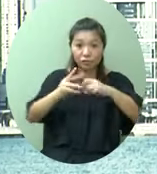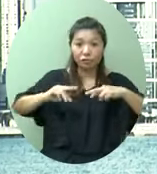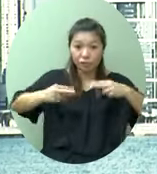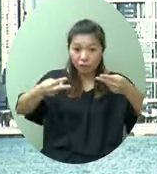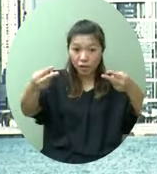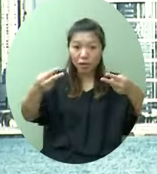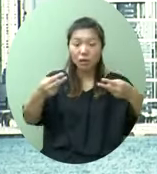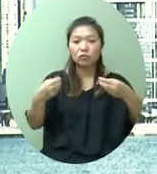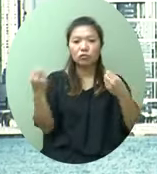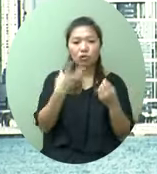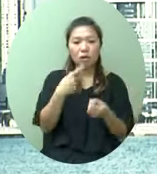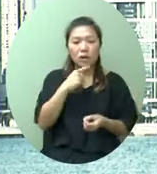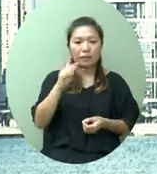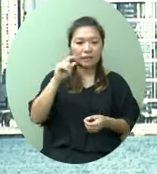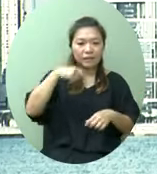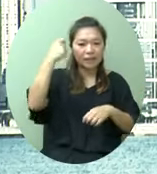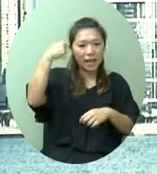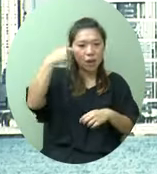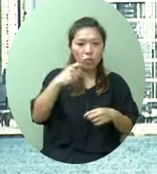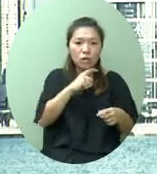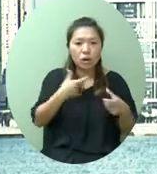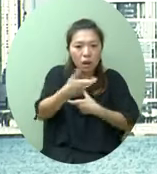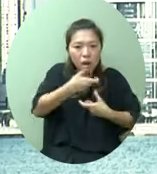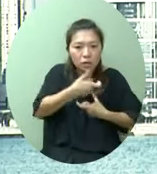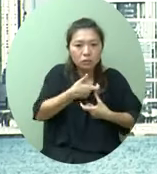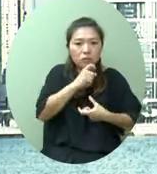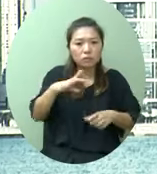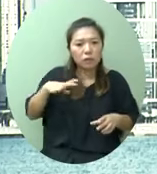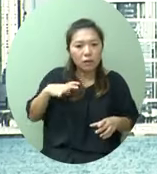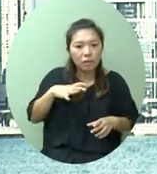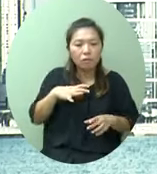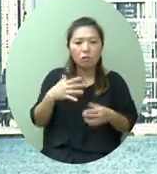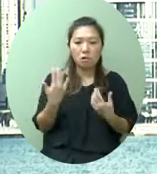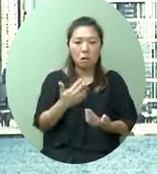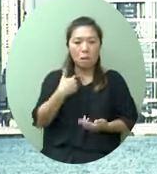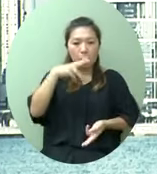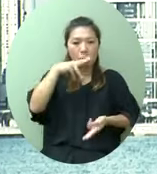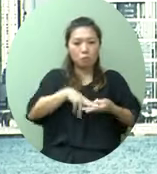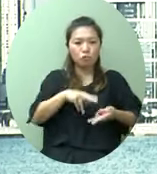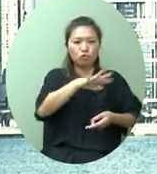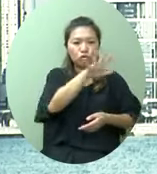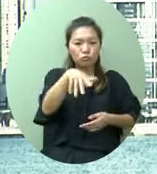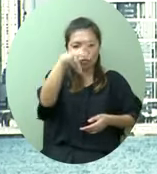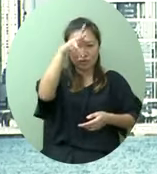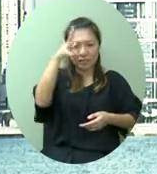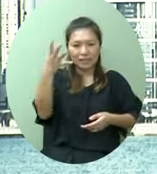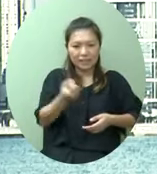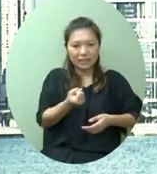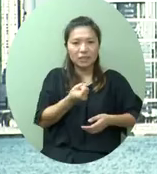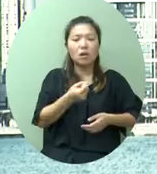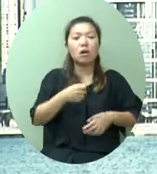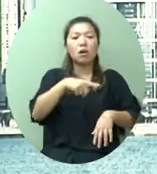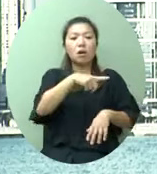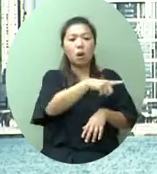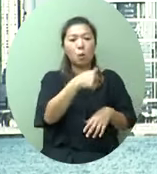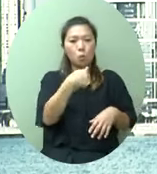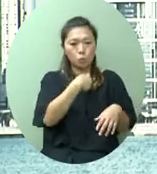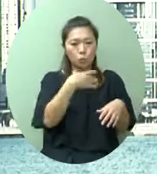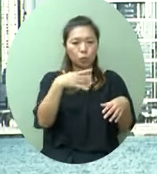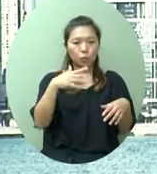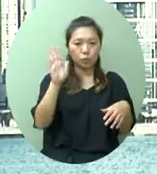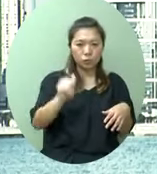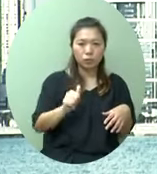同埋社會經濟嘅情況咧，有需要嘅時候，我相信各個司局長咧再會係提出需要